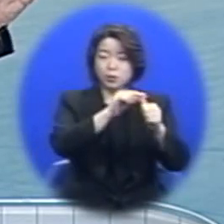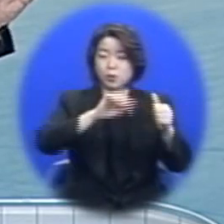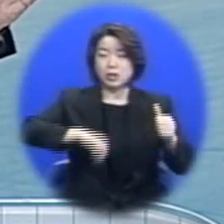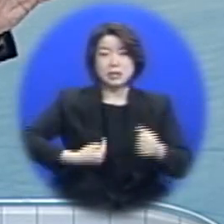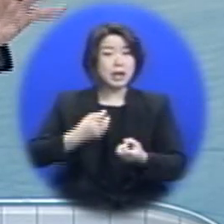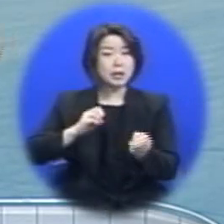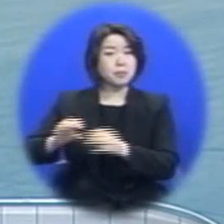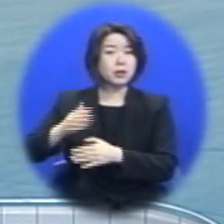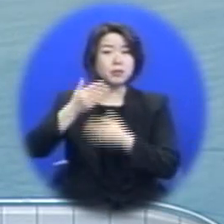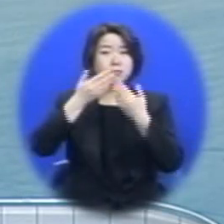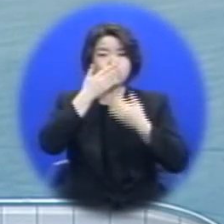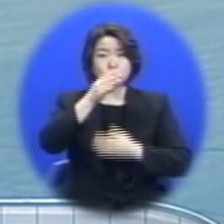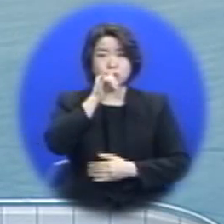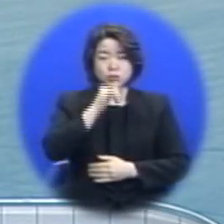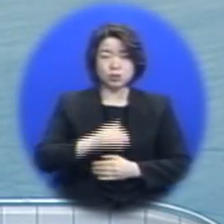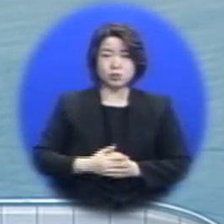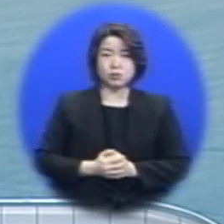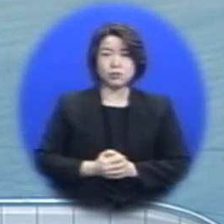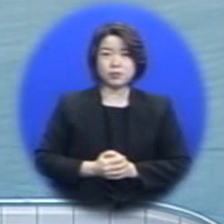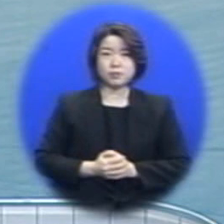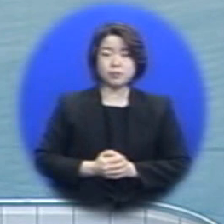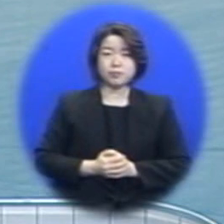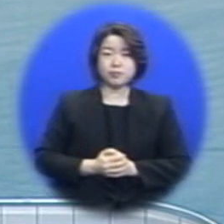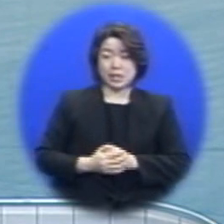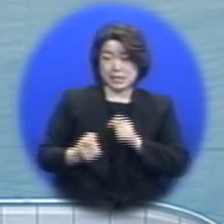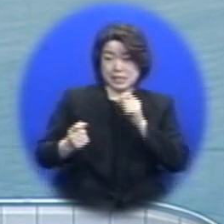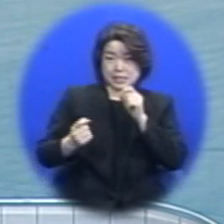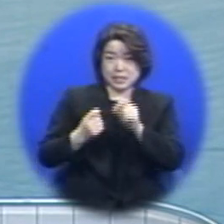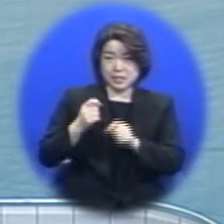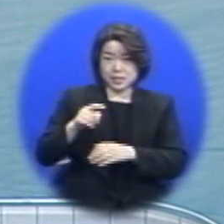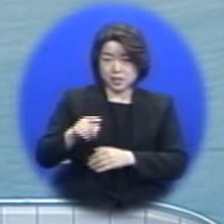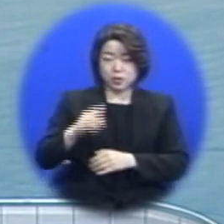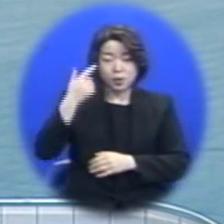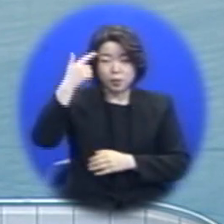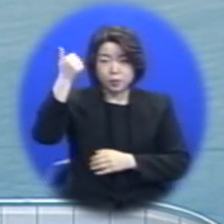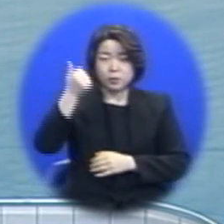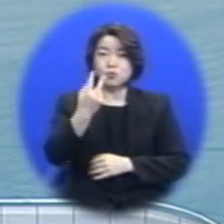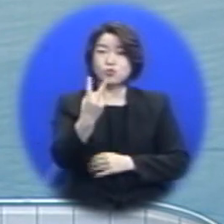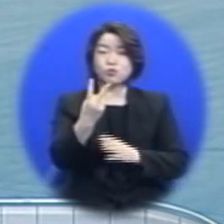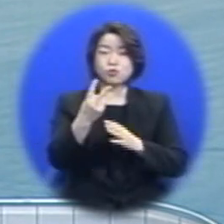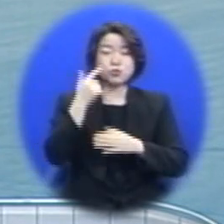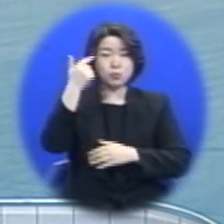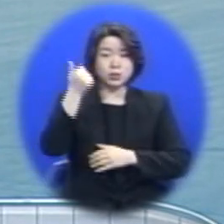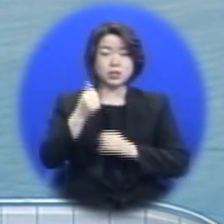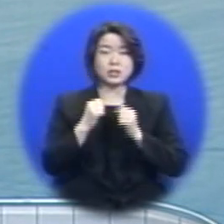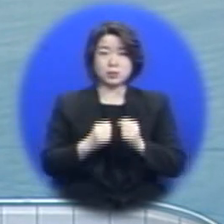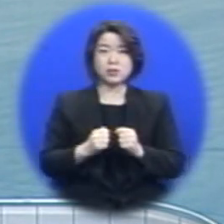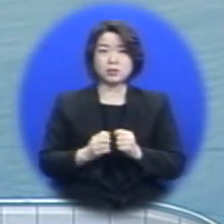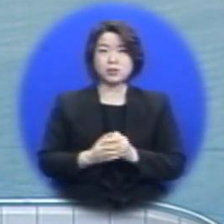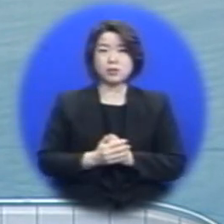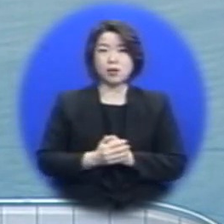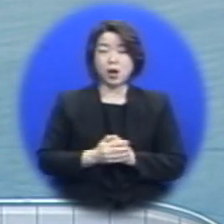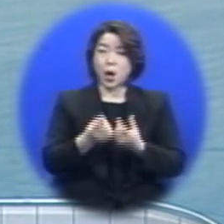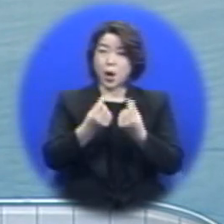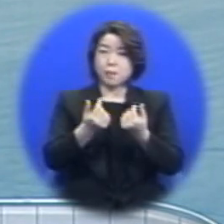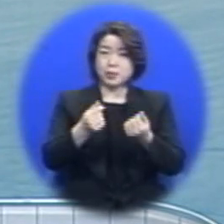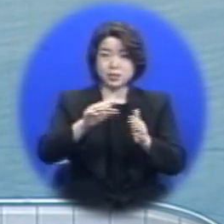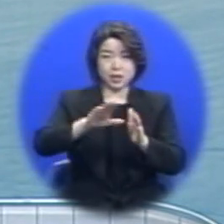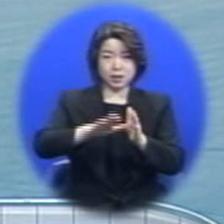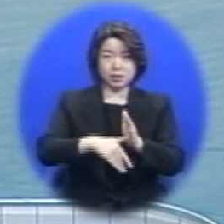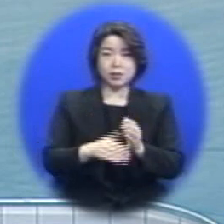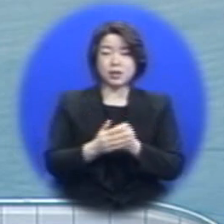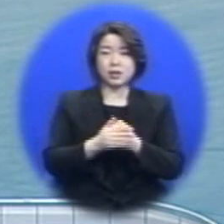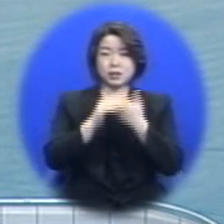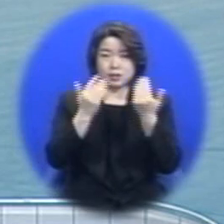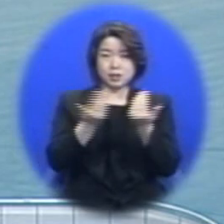있다는 거예요. 가까운 곳에서 목회하시던 두 목사님이 계셨는데 비슷한 때에